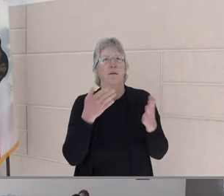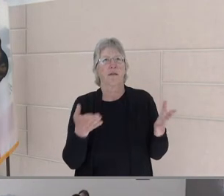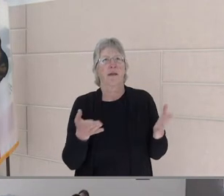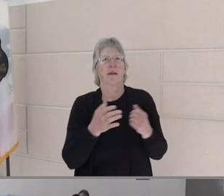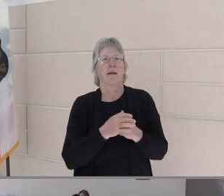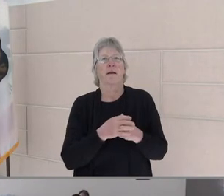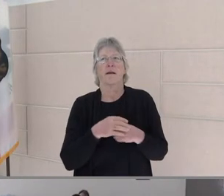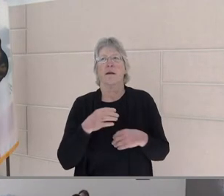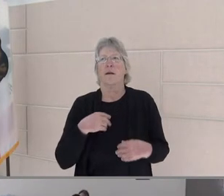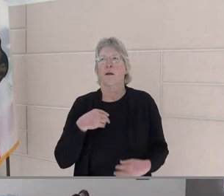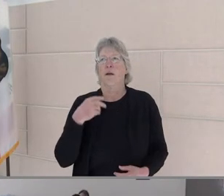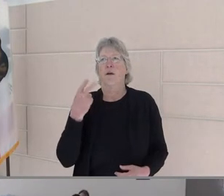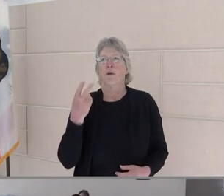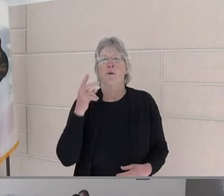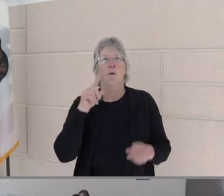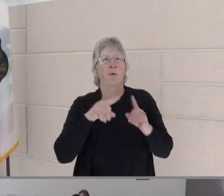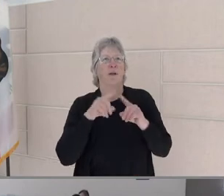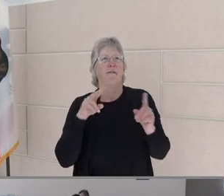ត្រូវលើកពីគ្រោះ